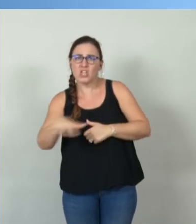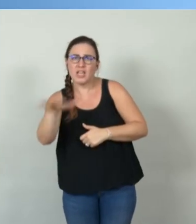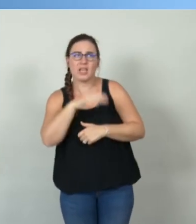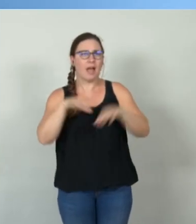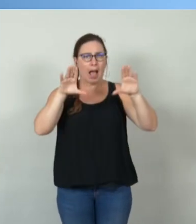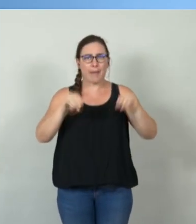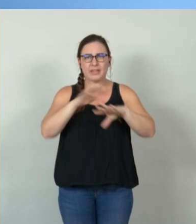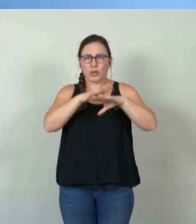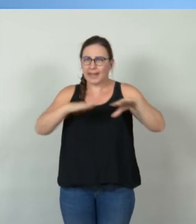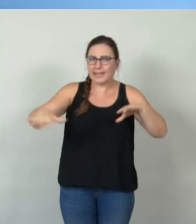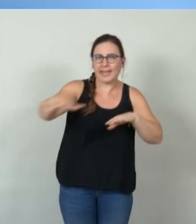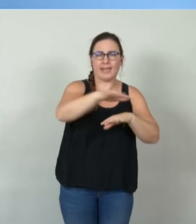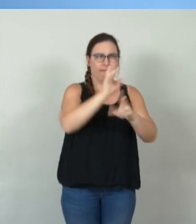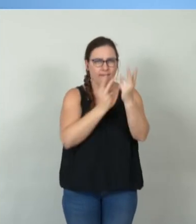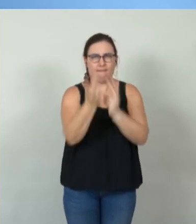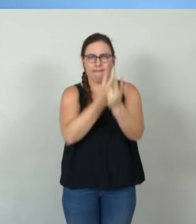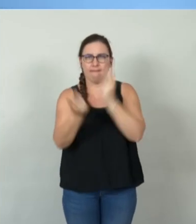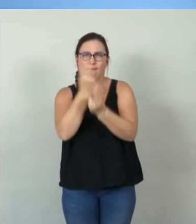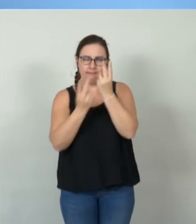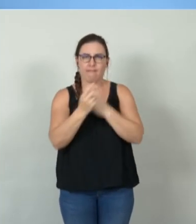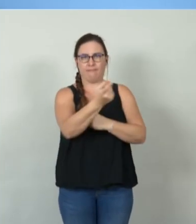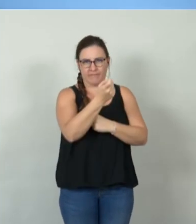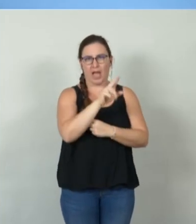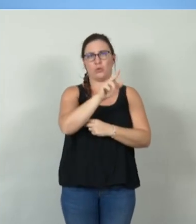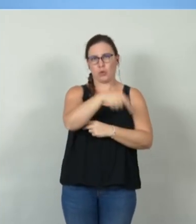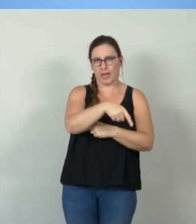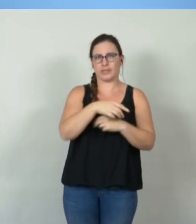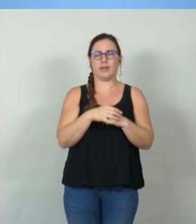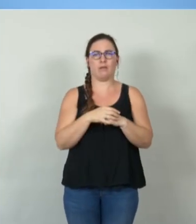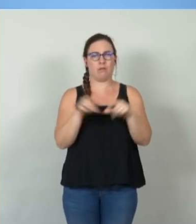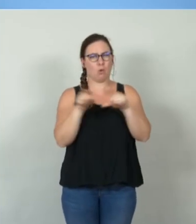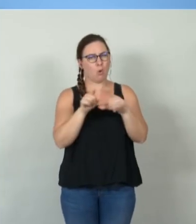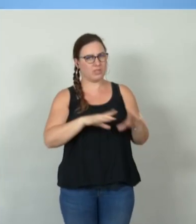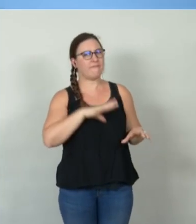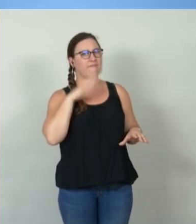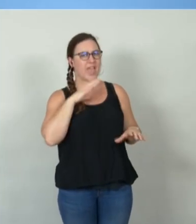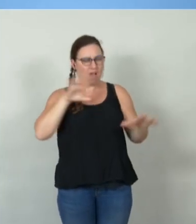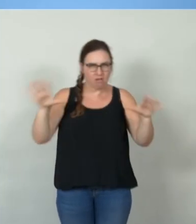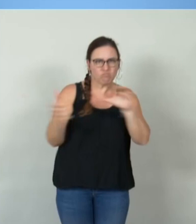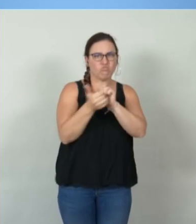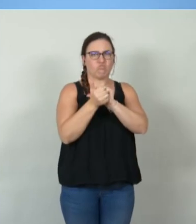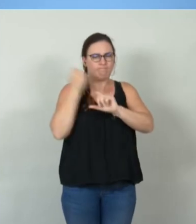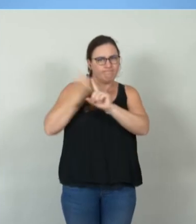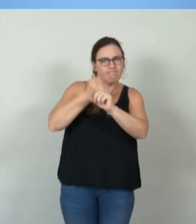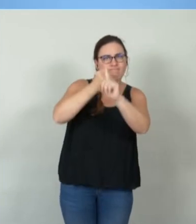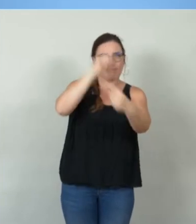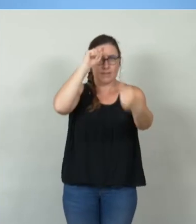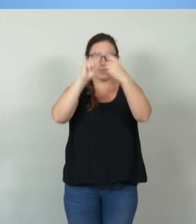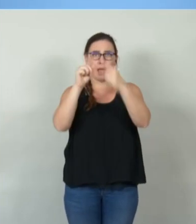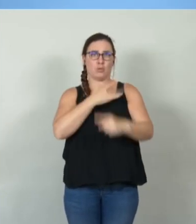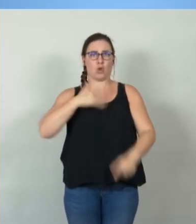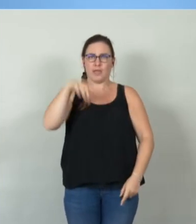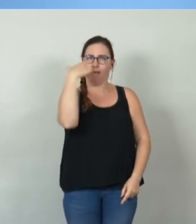les habitants trop présentés par l'union de quartier la fierté aussi la fierté d'être à leur côté dans ce combat pour une santé universelle